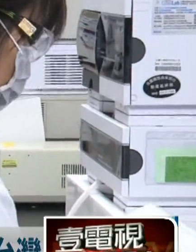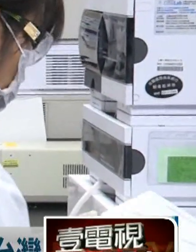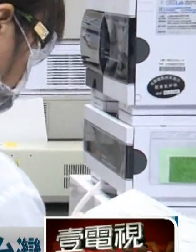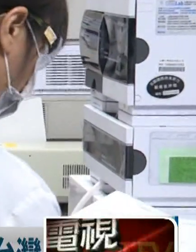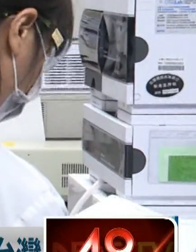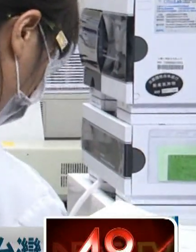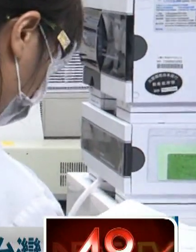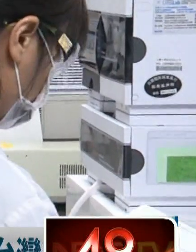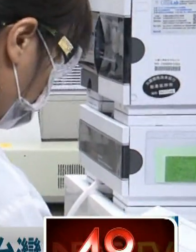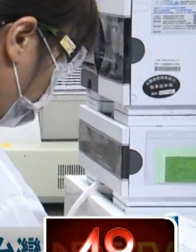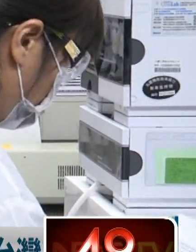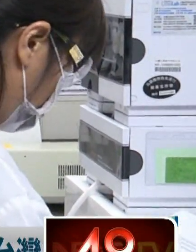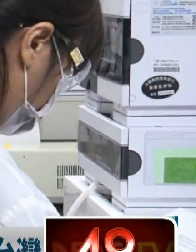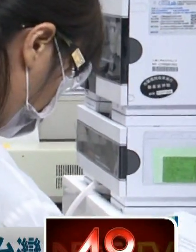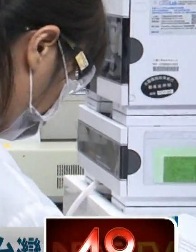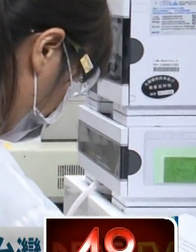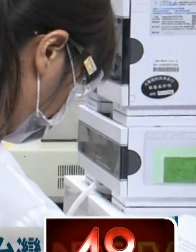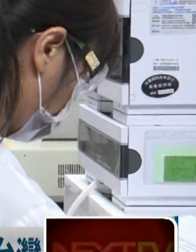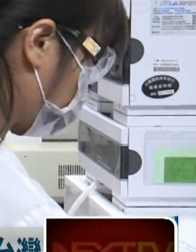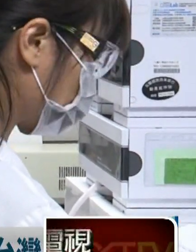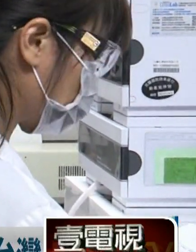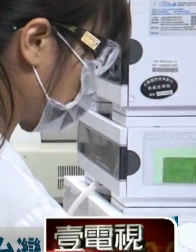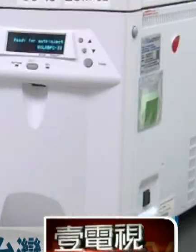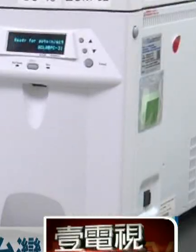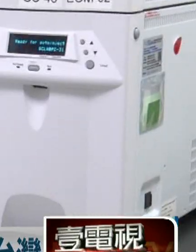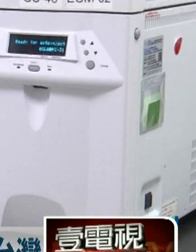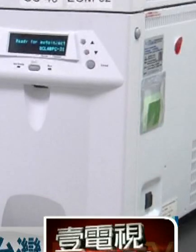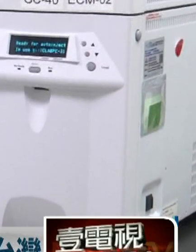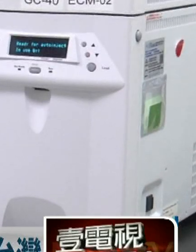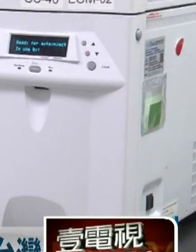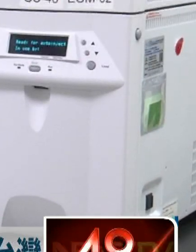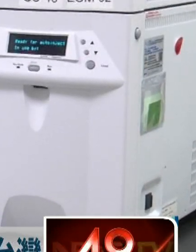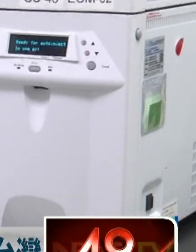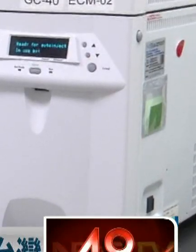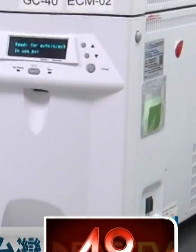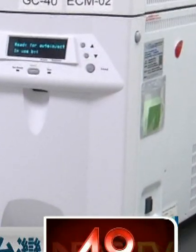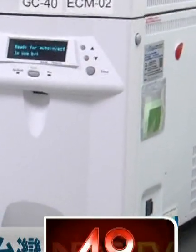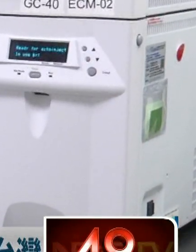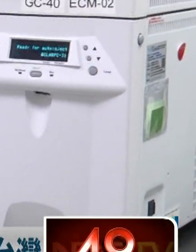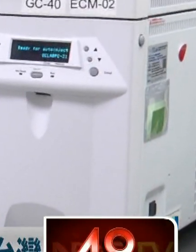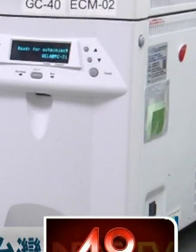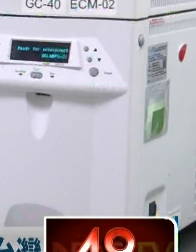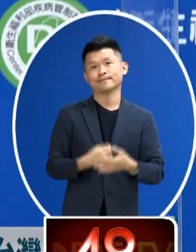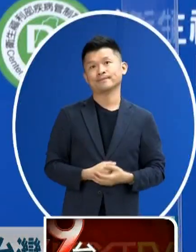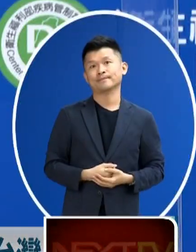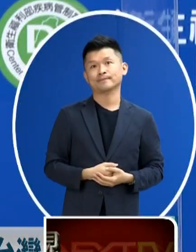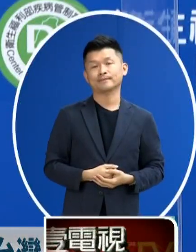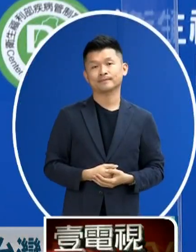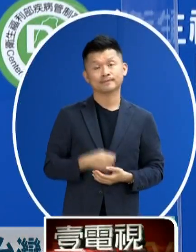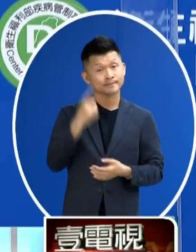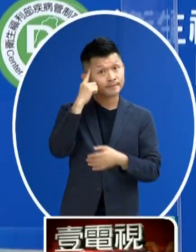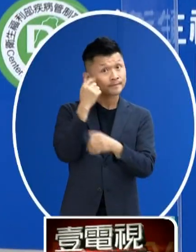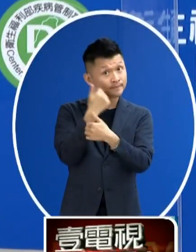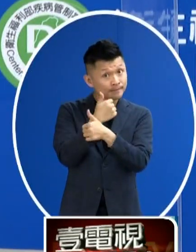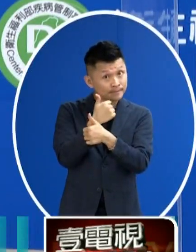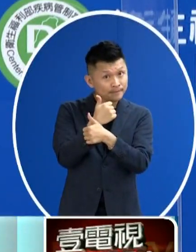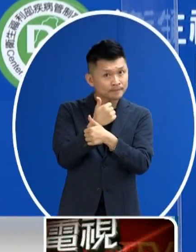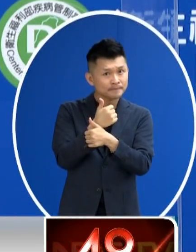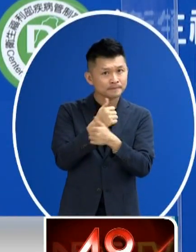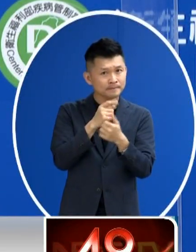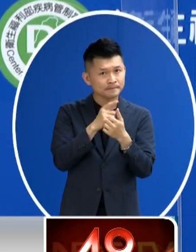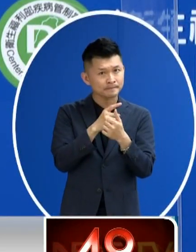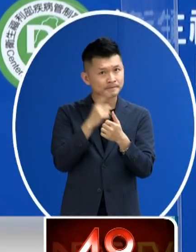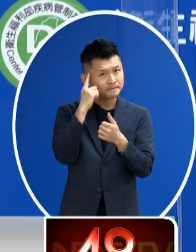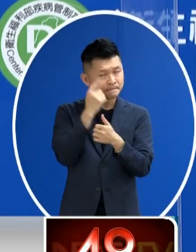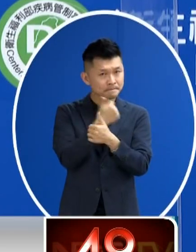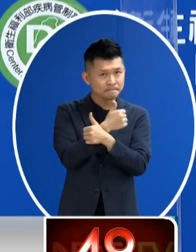等。台湾开始迈入防疫新生活，稳住疫情。不过日本首波边境开放，却不见我国列入。 那就很多的是一个疫情的